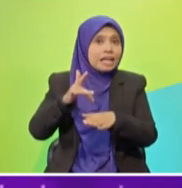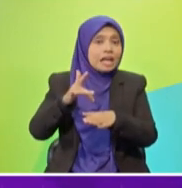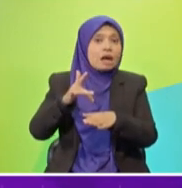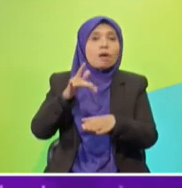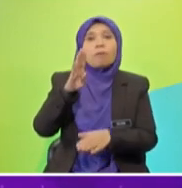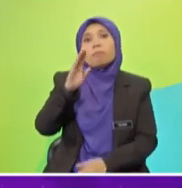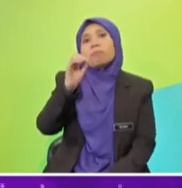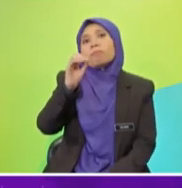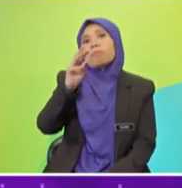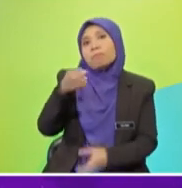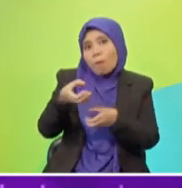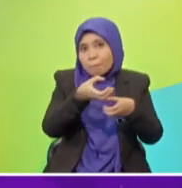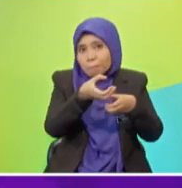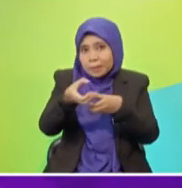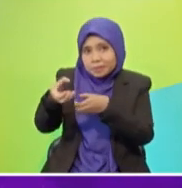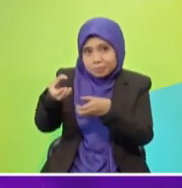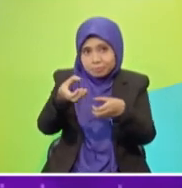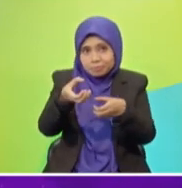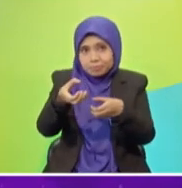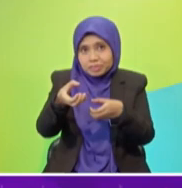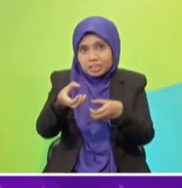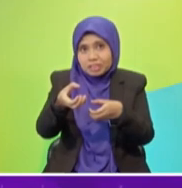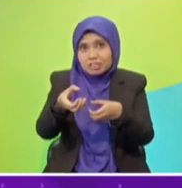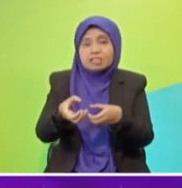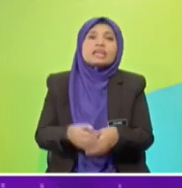Jangan bergerak sayap polisi